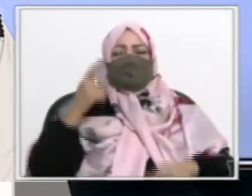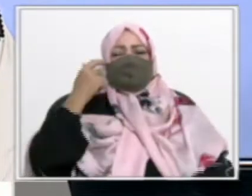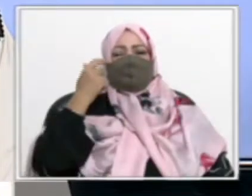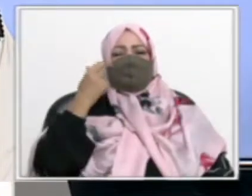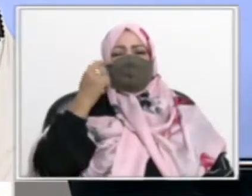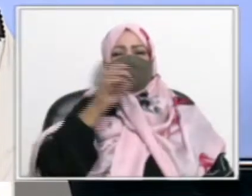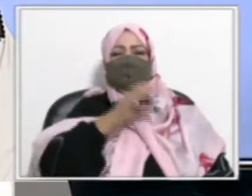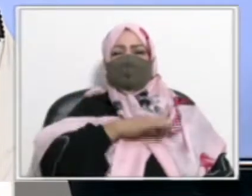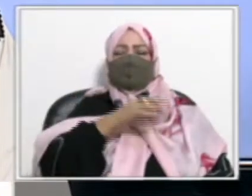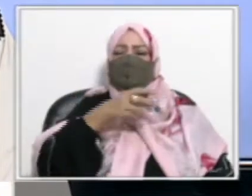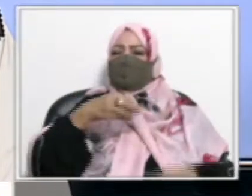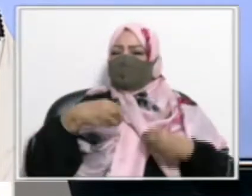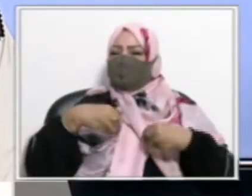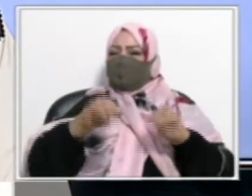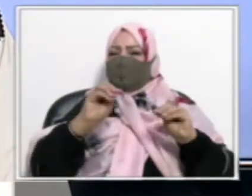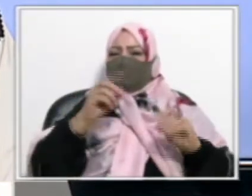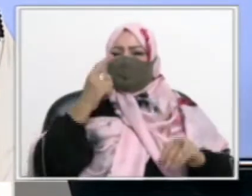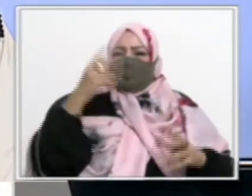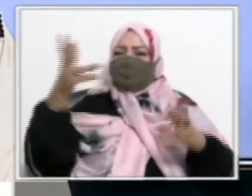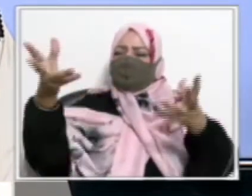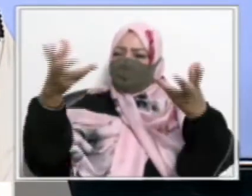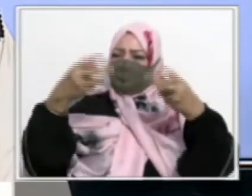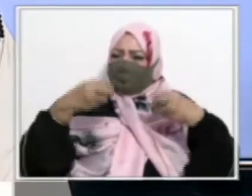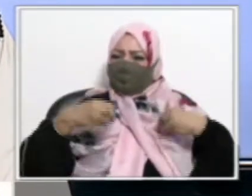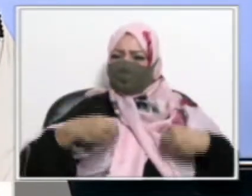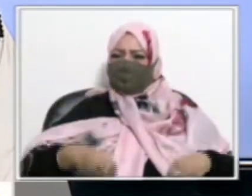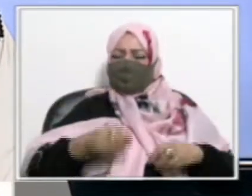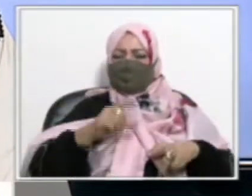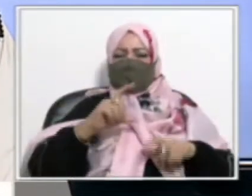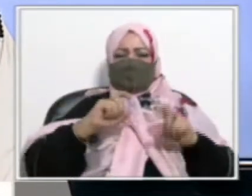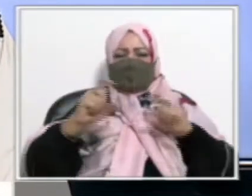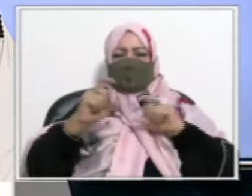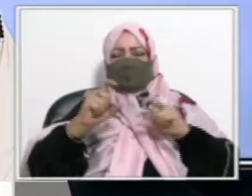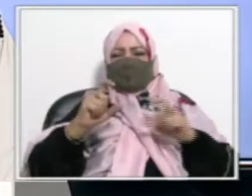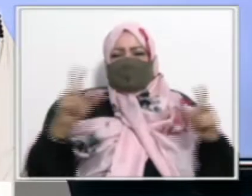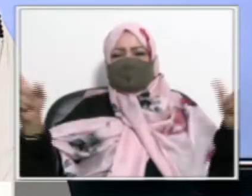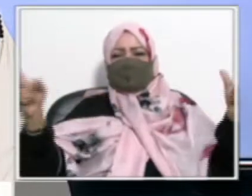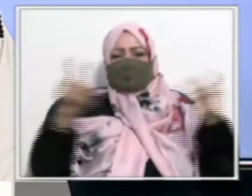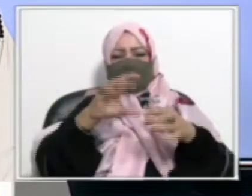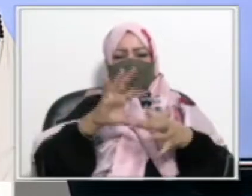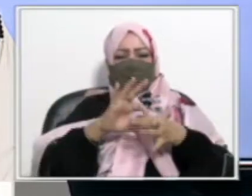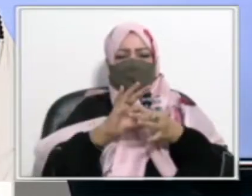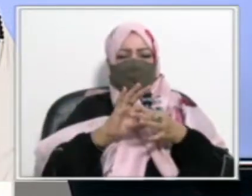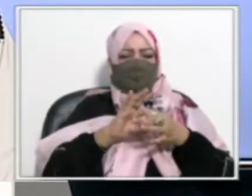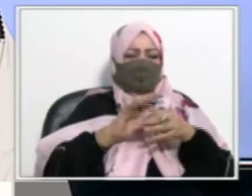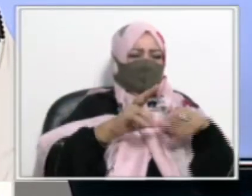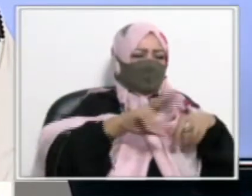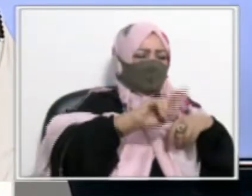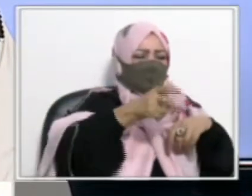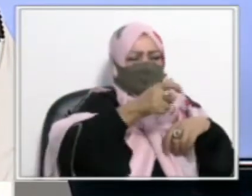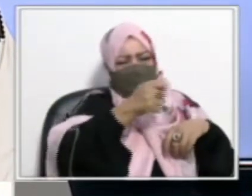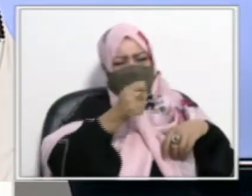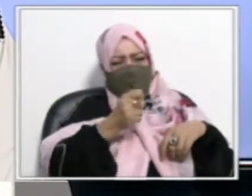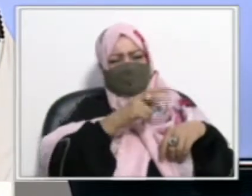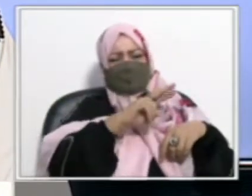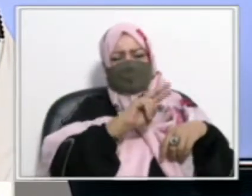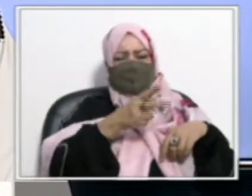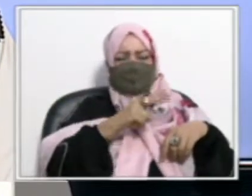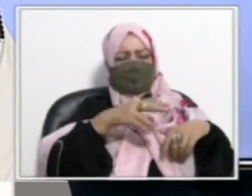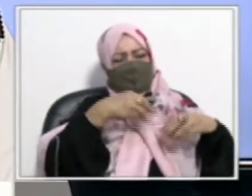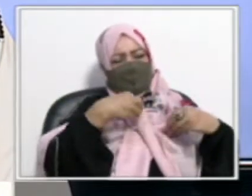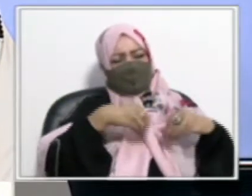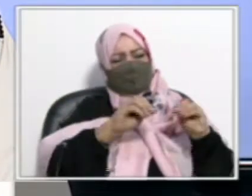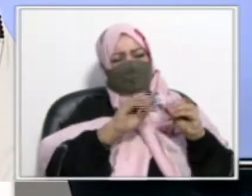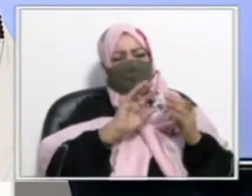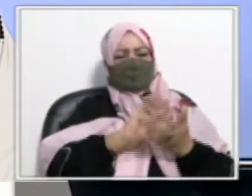ثم يبيعه لك، هذه الصورة وإن أجازها بعض علمائنا أجازوها بضوابط بناء